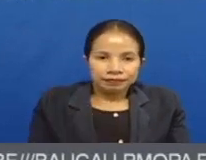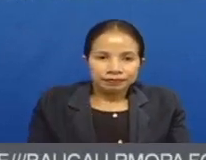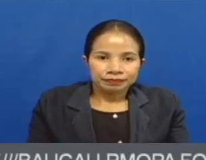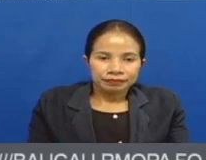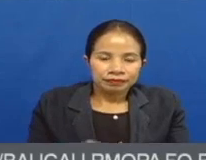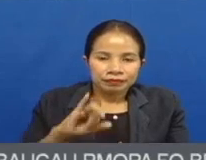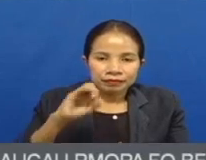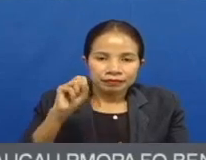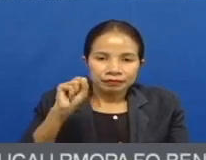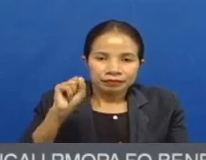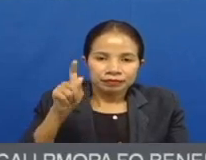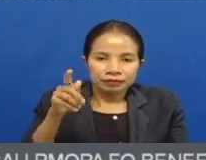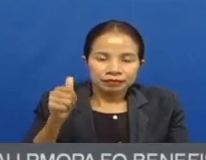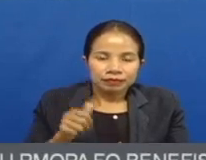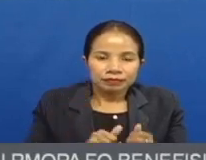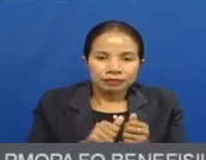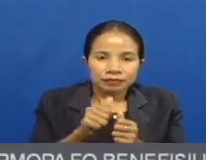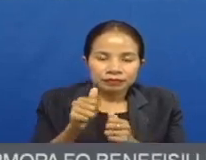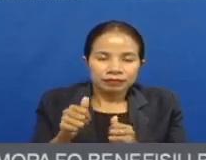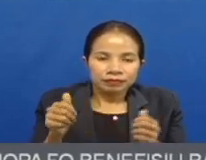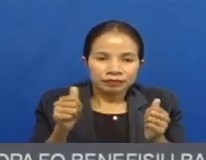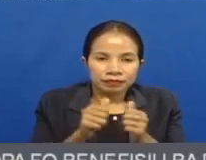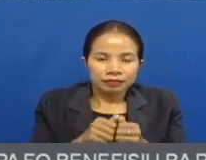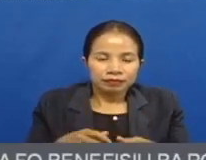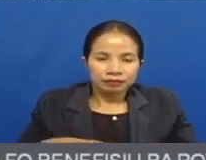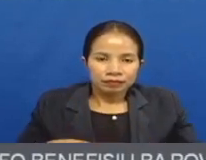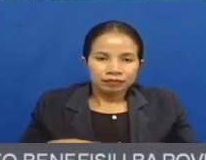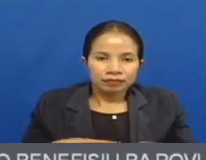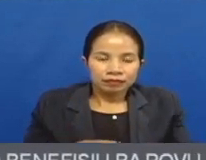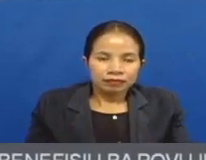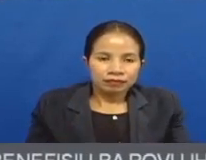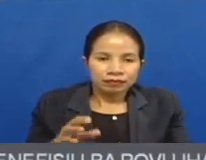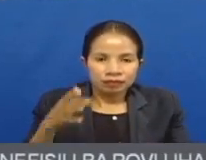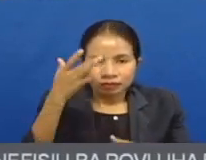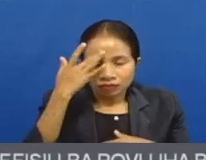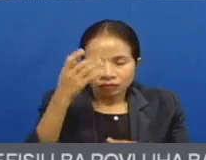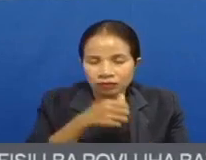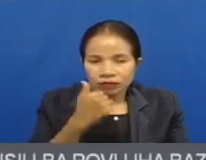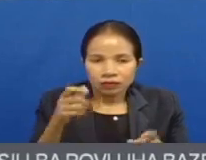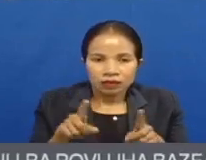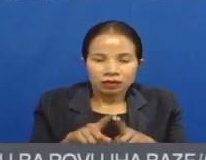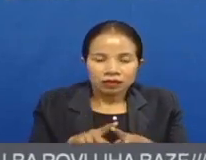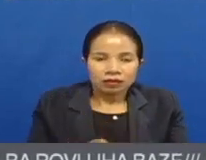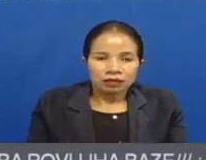ispa ami relata ispa diaria homor siraselu kansa